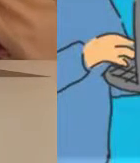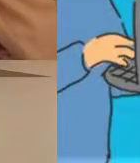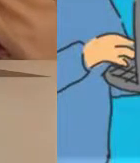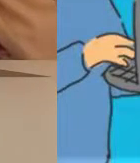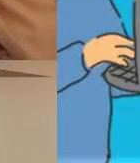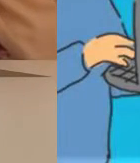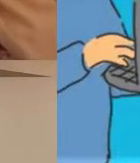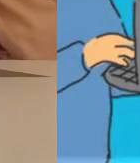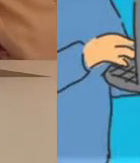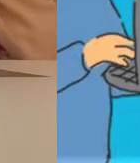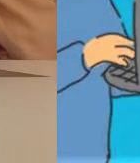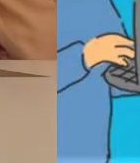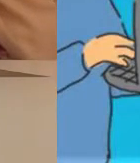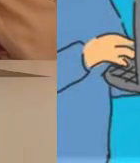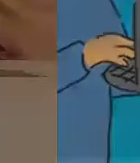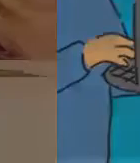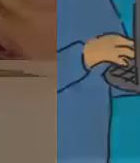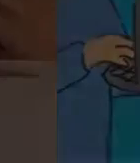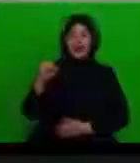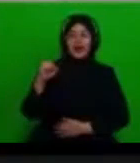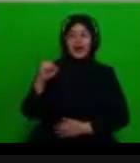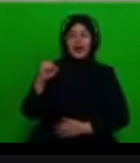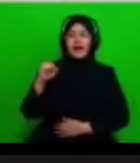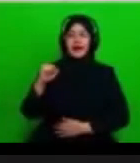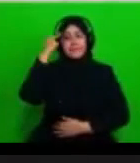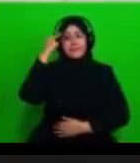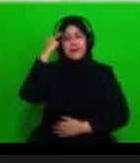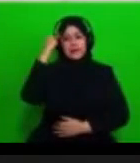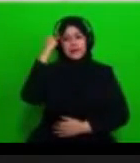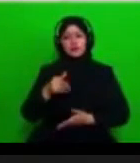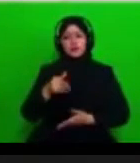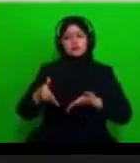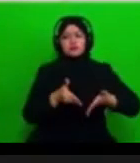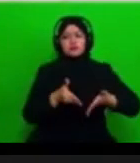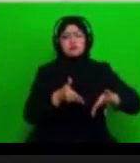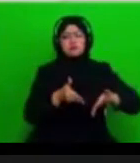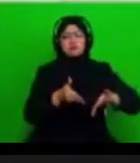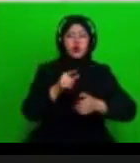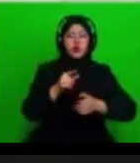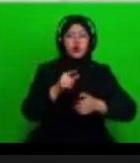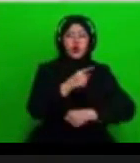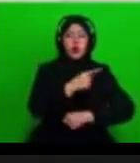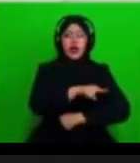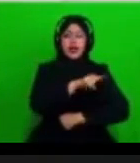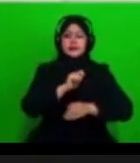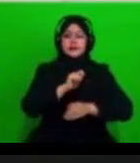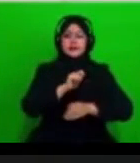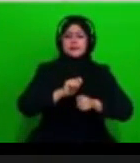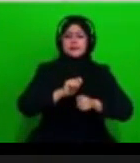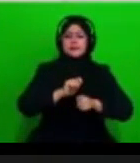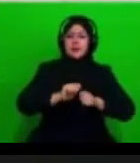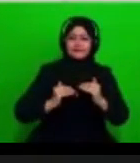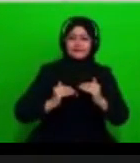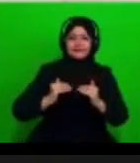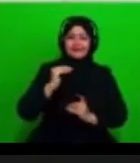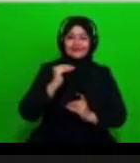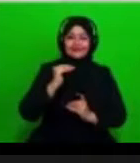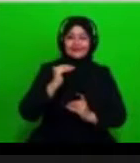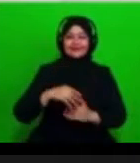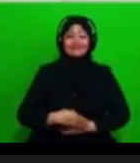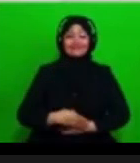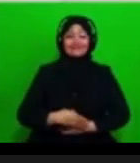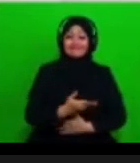ibu harus menemukan dan menentukan peran untuk mendukung program-program Merdeka Belajar tersebut. Esensi dari